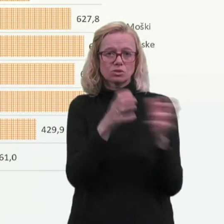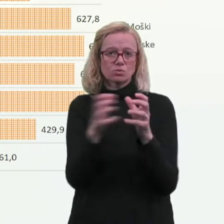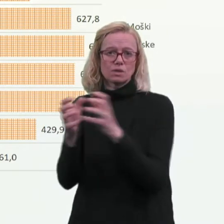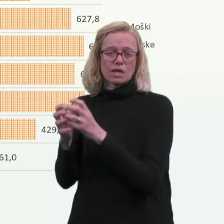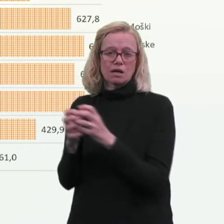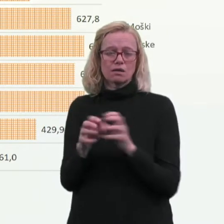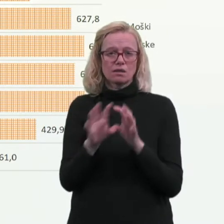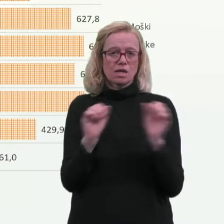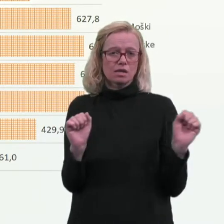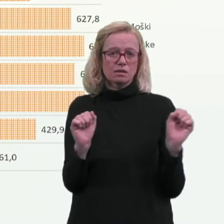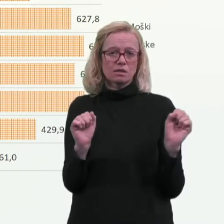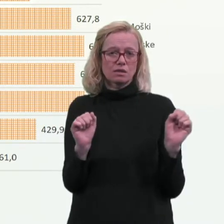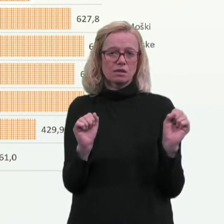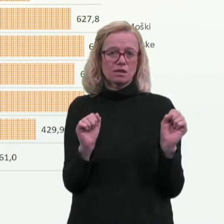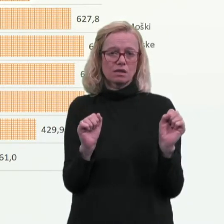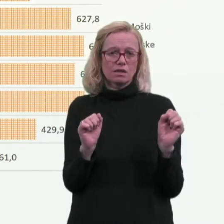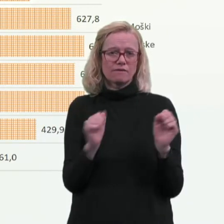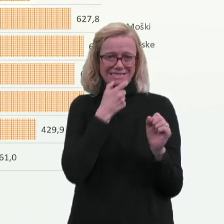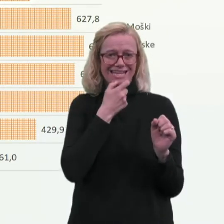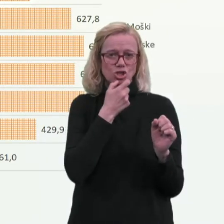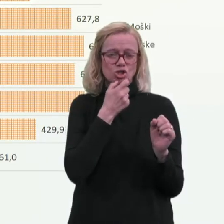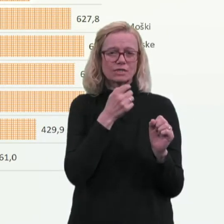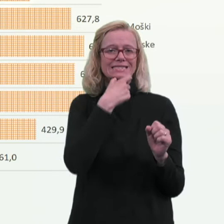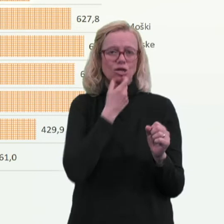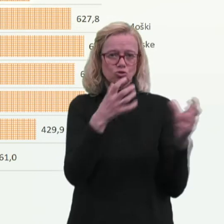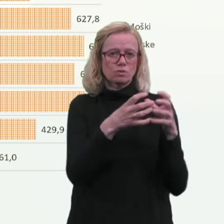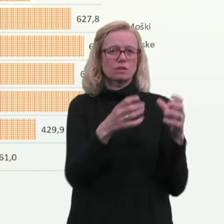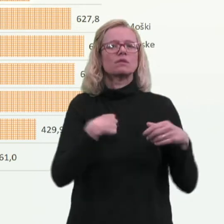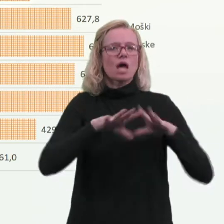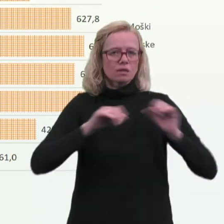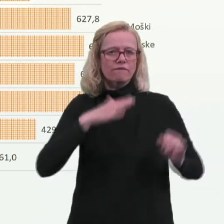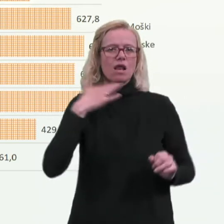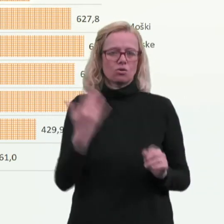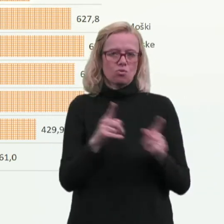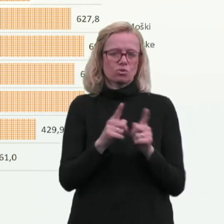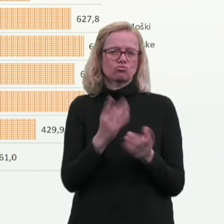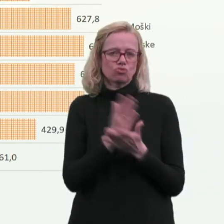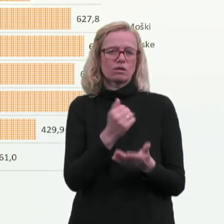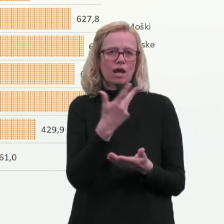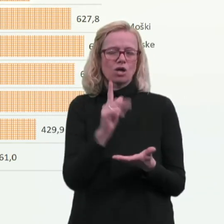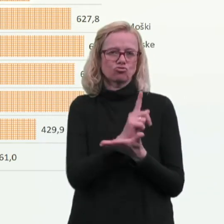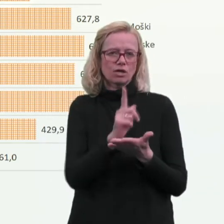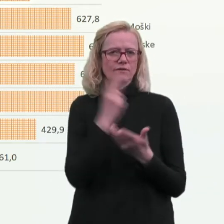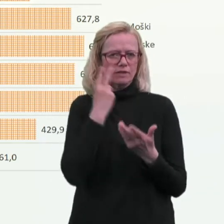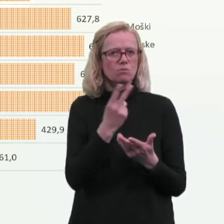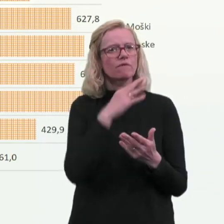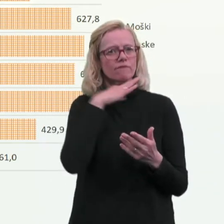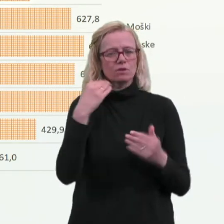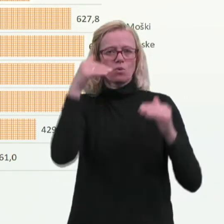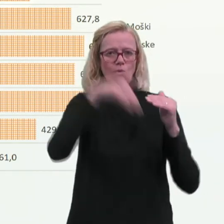skupinah naredili, teh starejših starostnih skupinah naredili veliko. Kot že nekaj časa vidimo precejšen